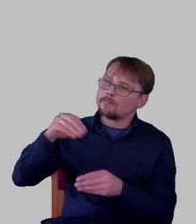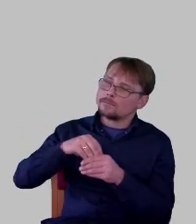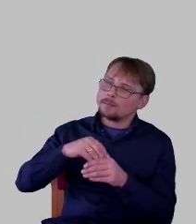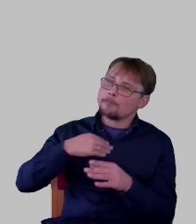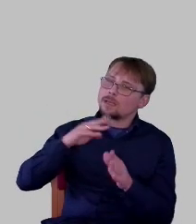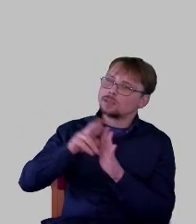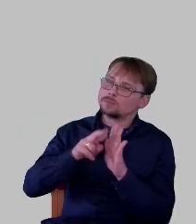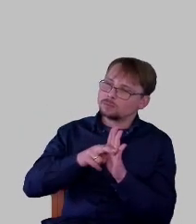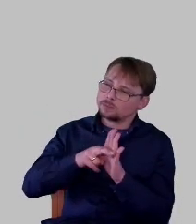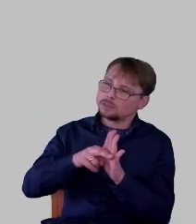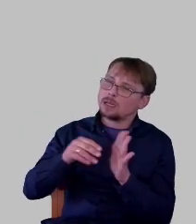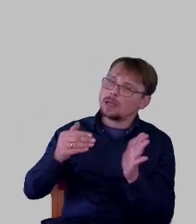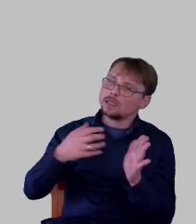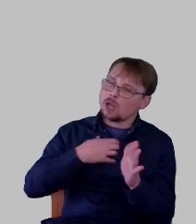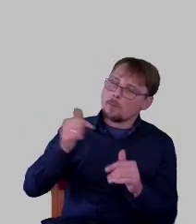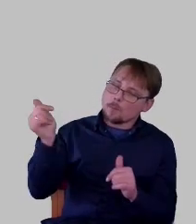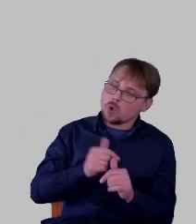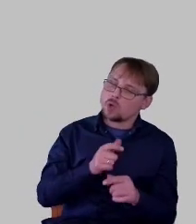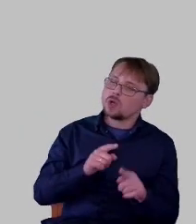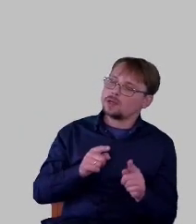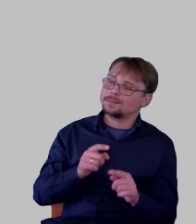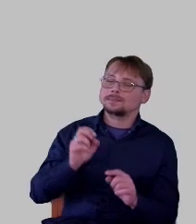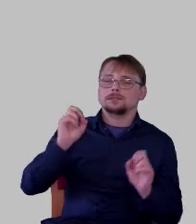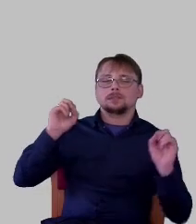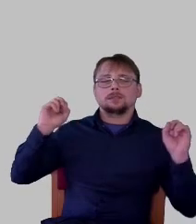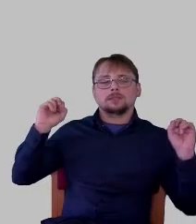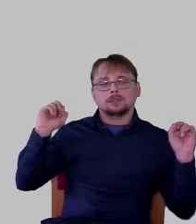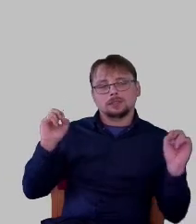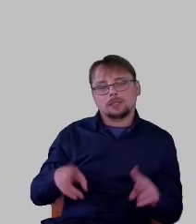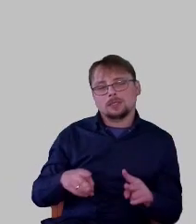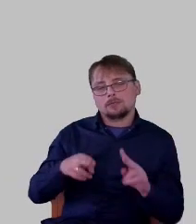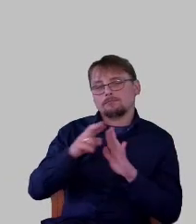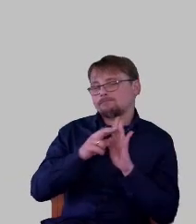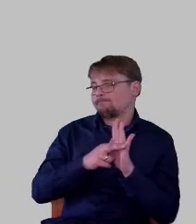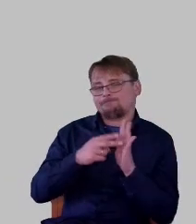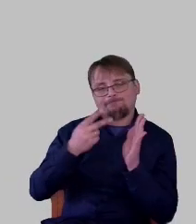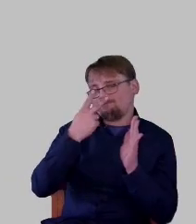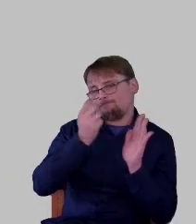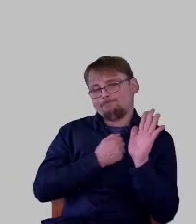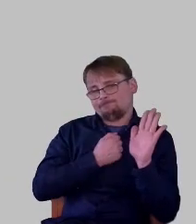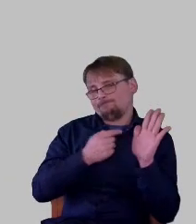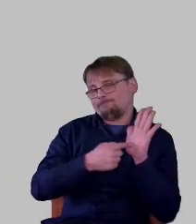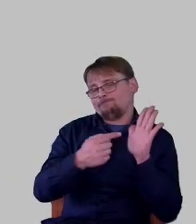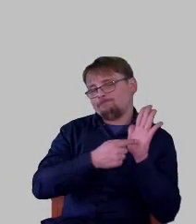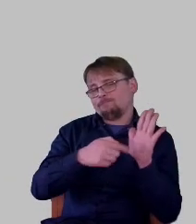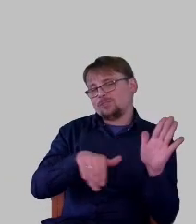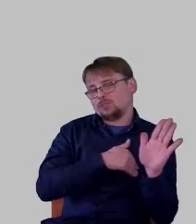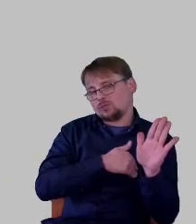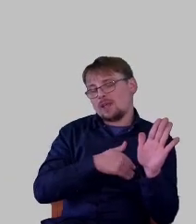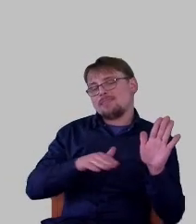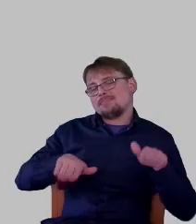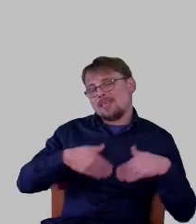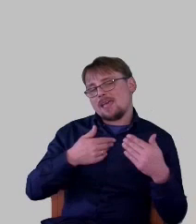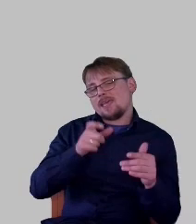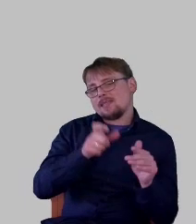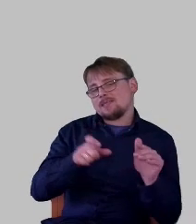jest to obligatoryjne. Przepisy mówią wprost, przedszkole, szkoła czy placówka zapewnia realizację indywidualnego programu